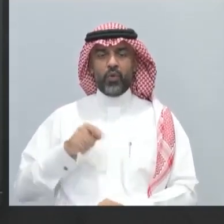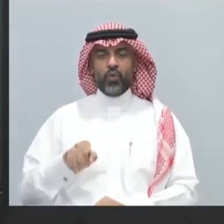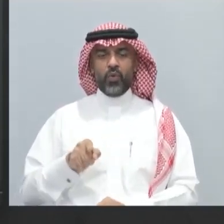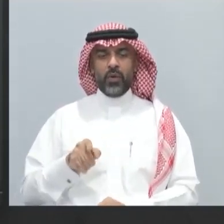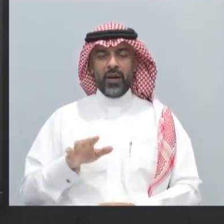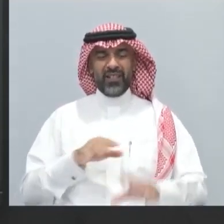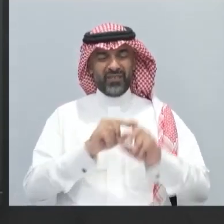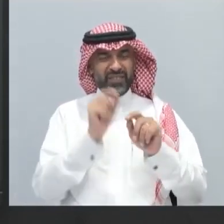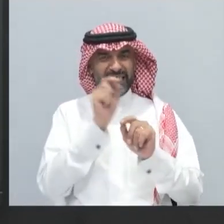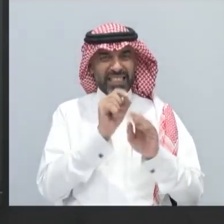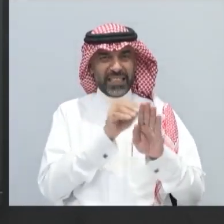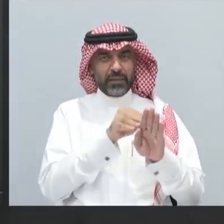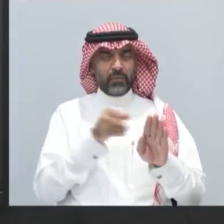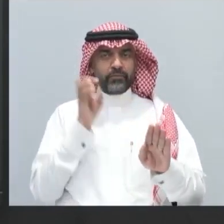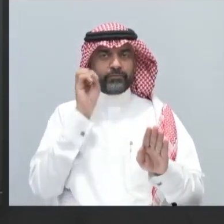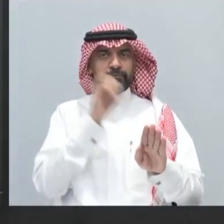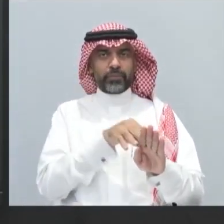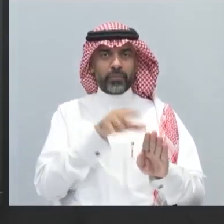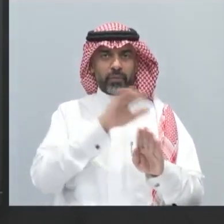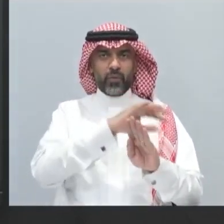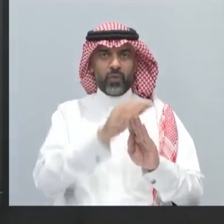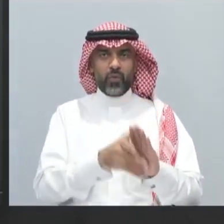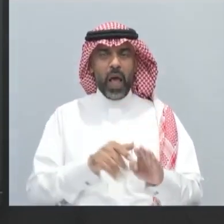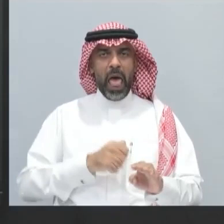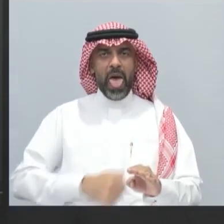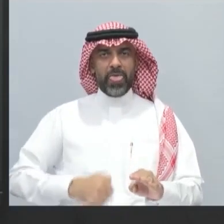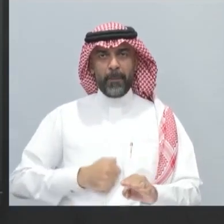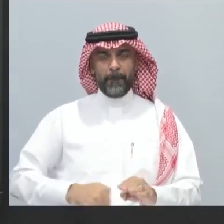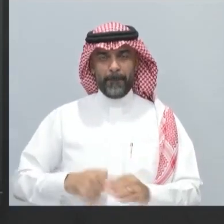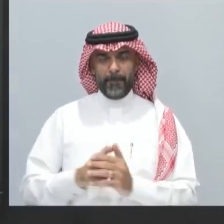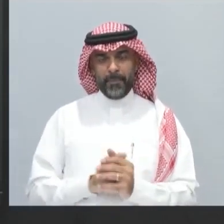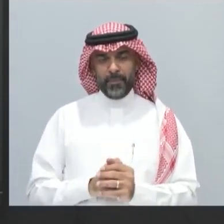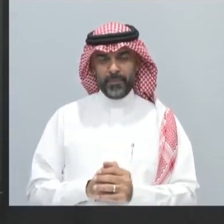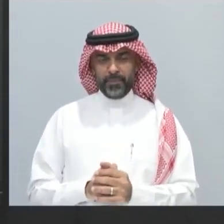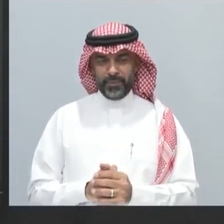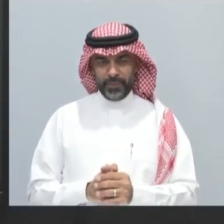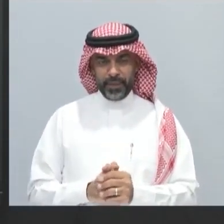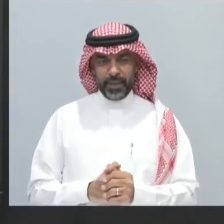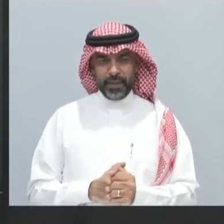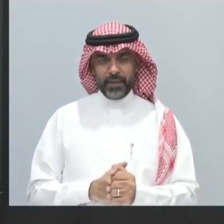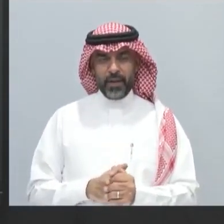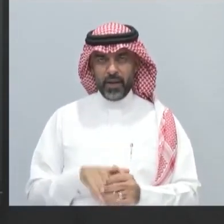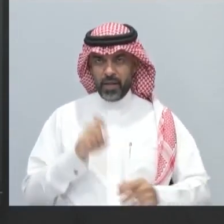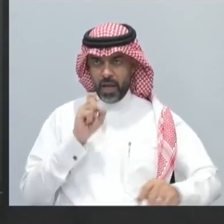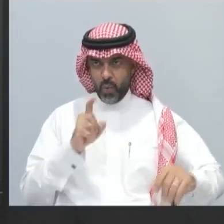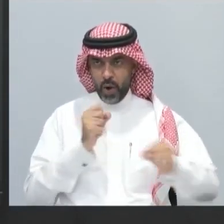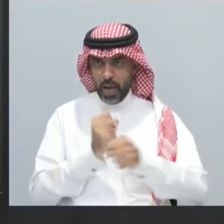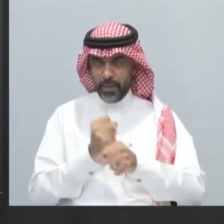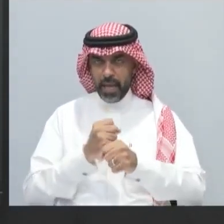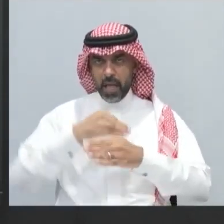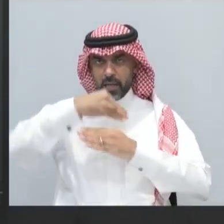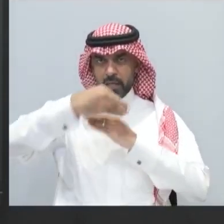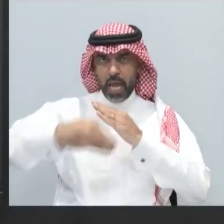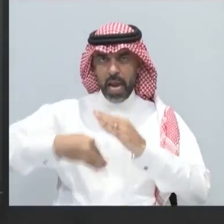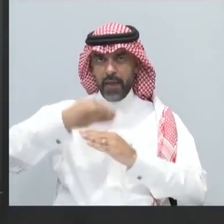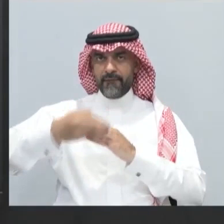على الفريسه اذا نلاحظ انه بعد عمليه التغليف تبدا عمليه ماذا الهضم ولكن